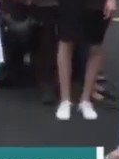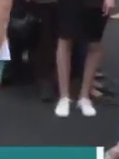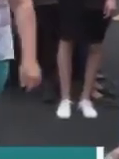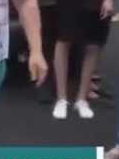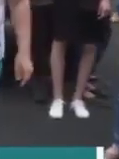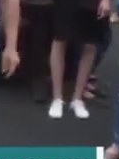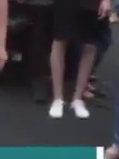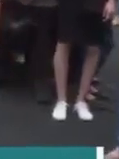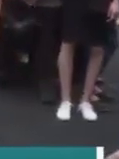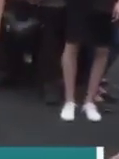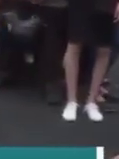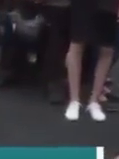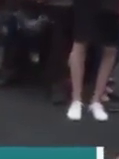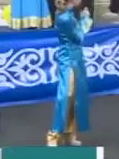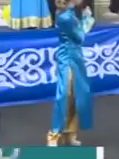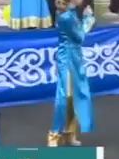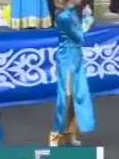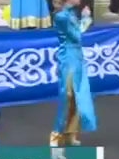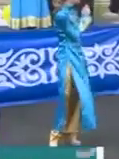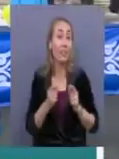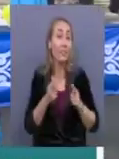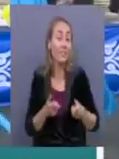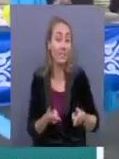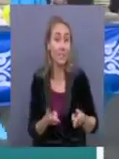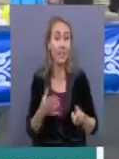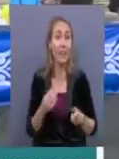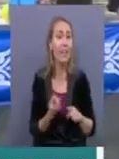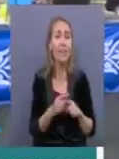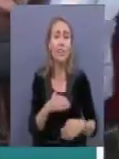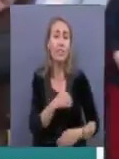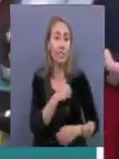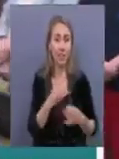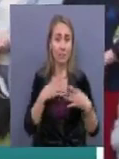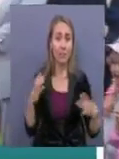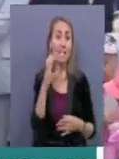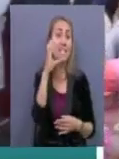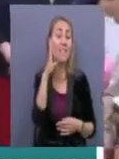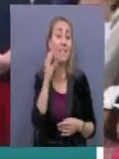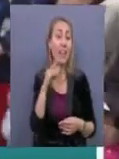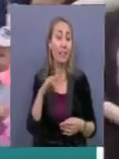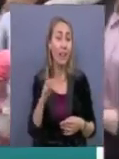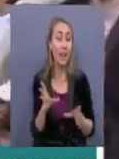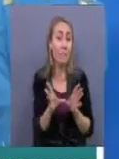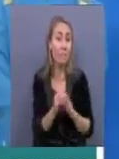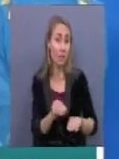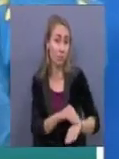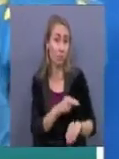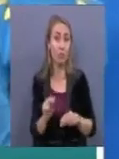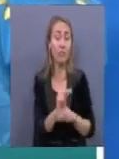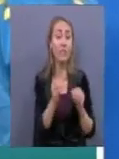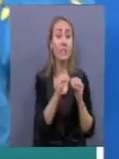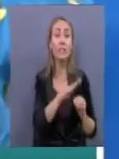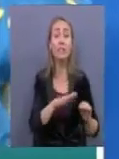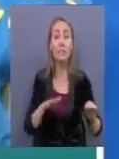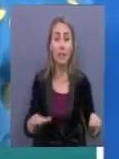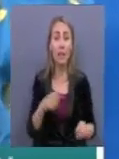Сарыарқа шағын ауданы шаттық күйімен тебіренеді. Айтанып жаңа үйлер бой көтерген шағын ауданнан бүгін 70 отбасыға пәтер кілті бұйырды. Жылдар